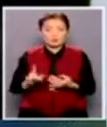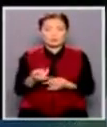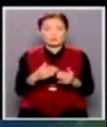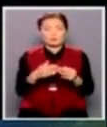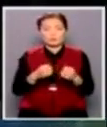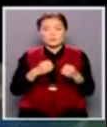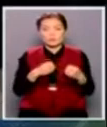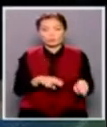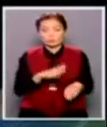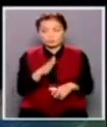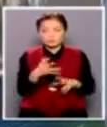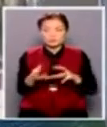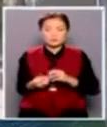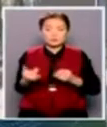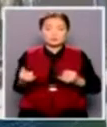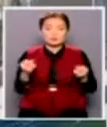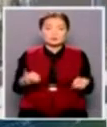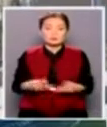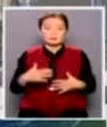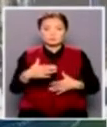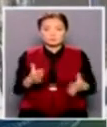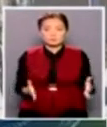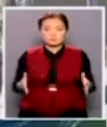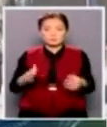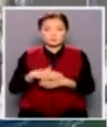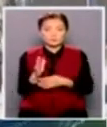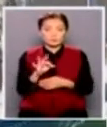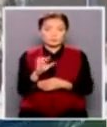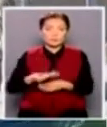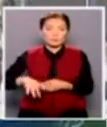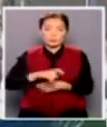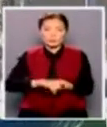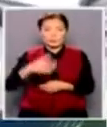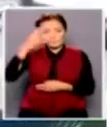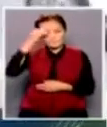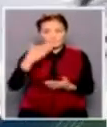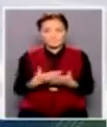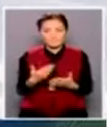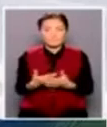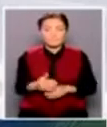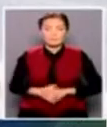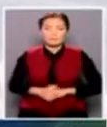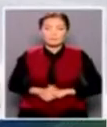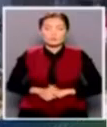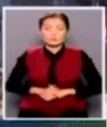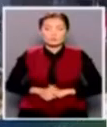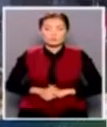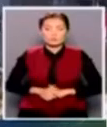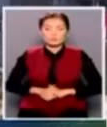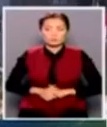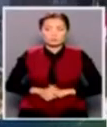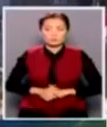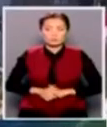сәбилер үйіне тапсырылады. Осы ретте арнайы қорапты орнатуға деген атыраулықтардың ойы қандай? Сауалнама жүргізіп көрдік.